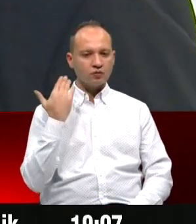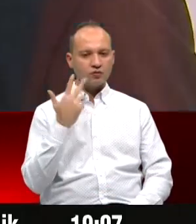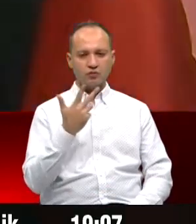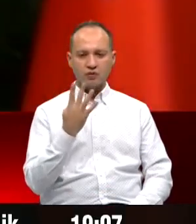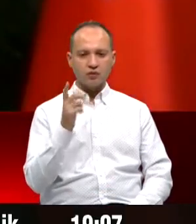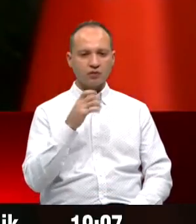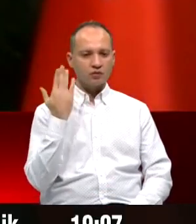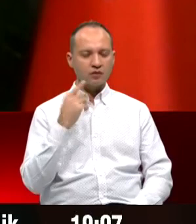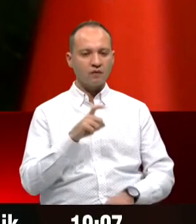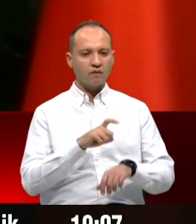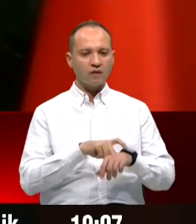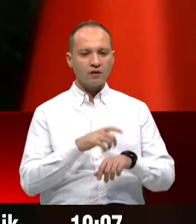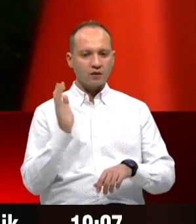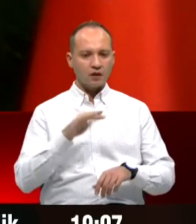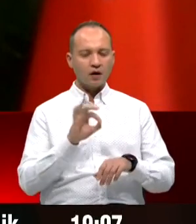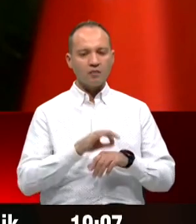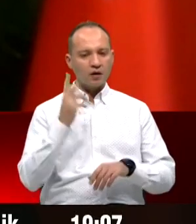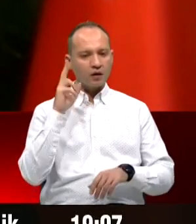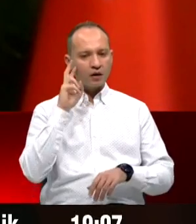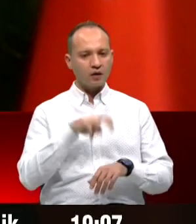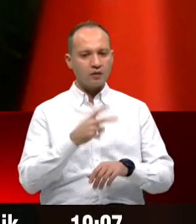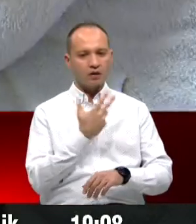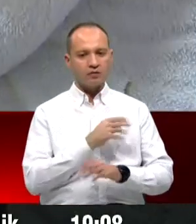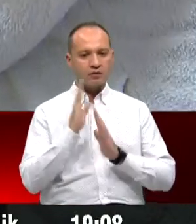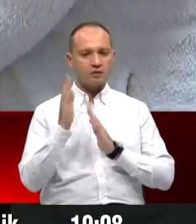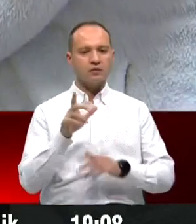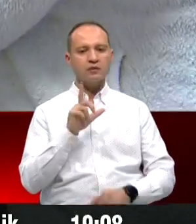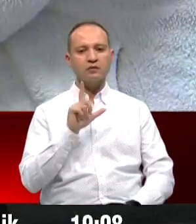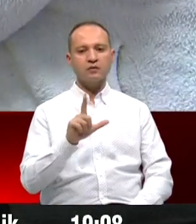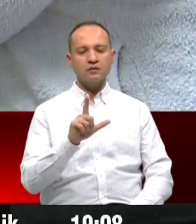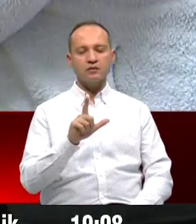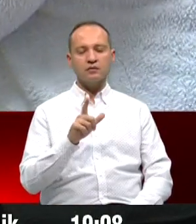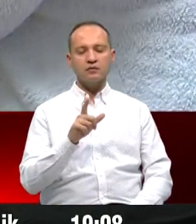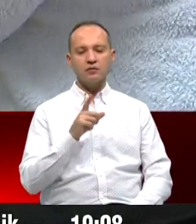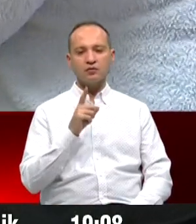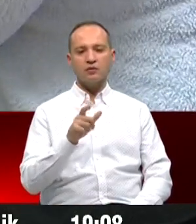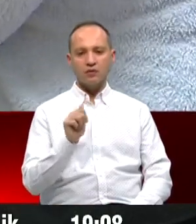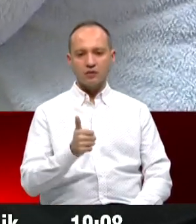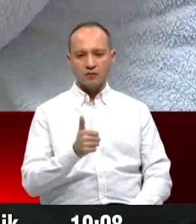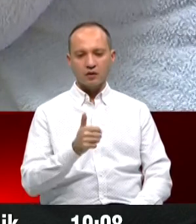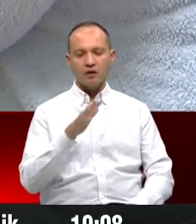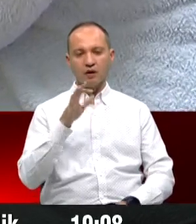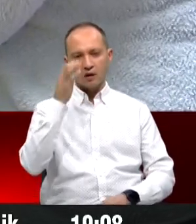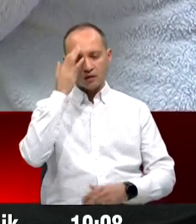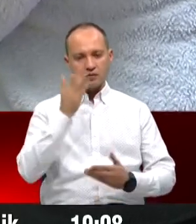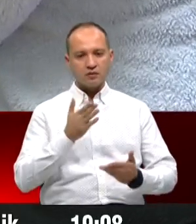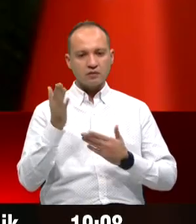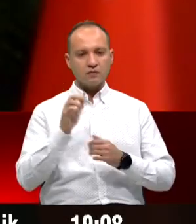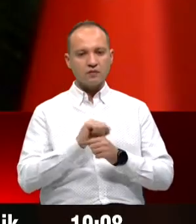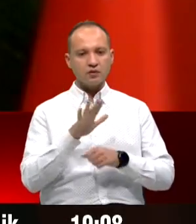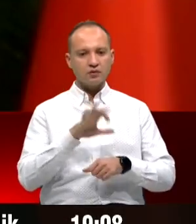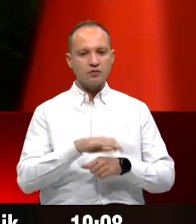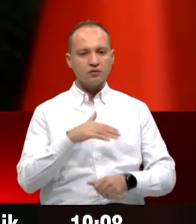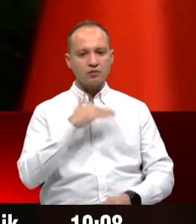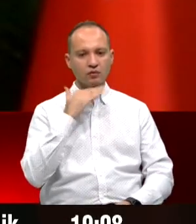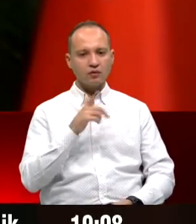3-4 ay oldu. Vakti gelenlerin bir an evvel hatırlatma dozlarının yapılması da şöyle önem var. Hastanelerin COVID hastalarıyla